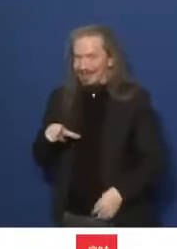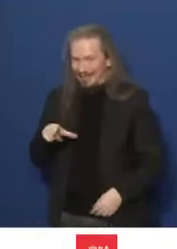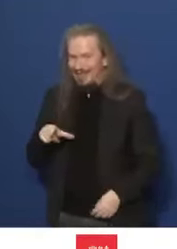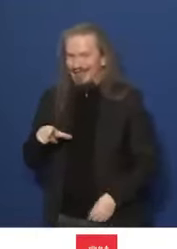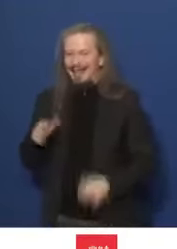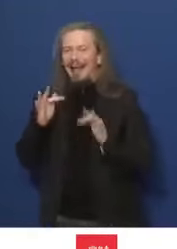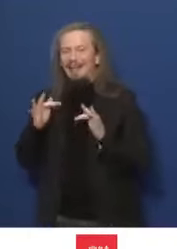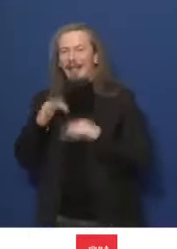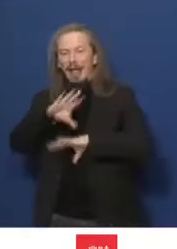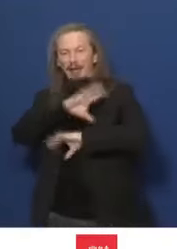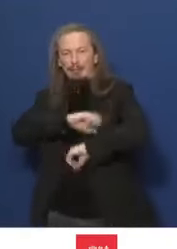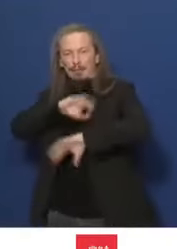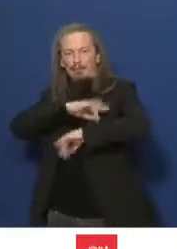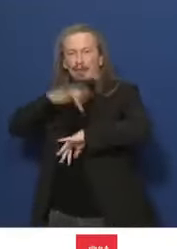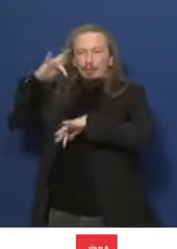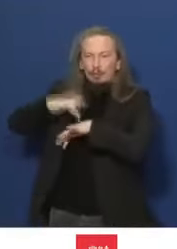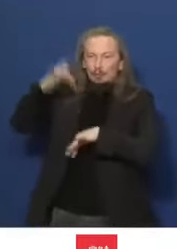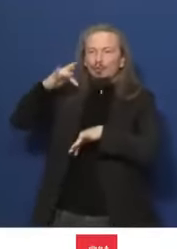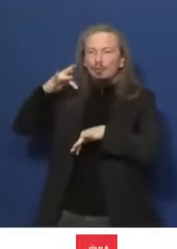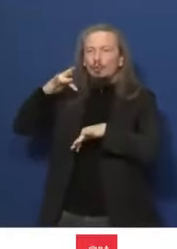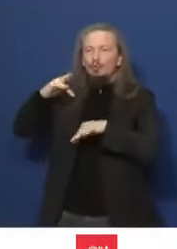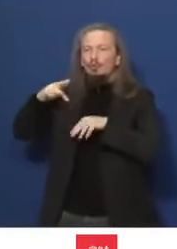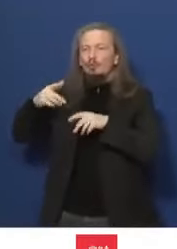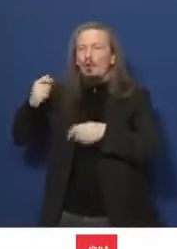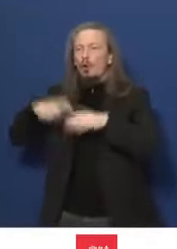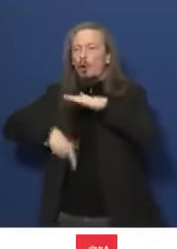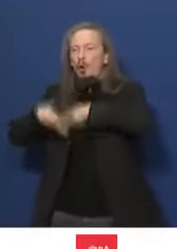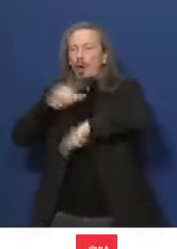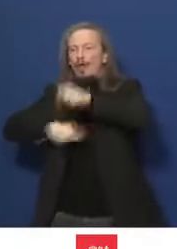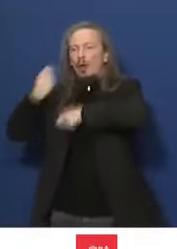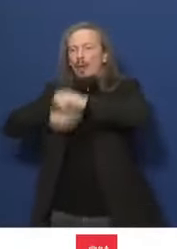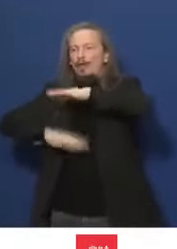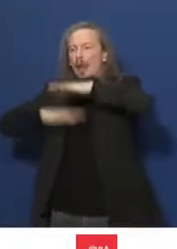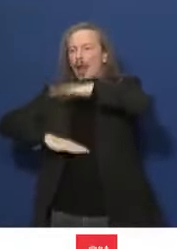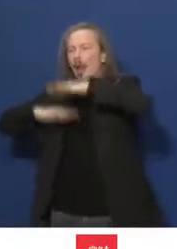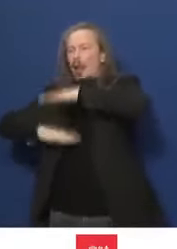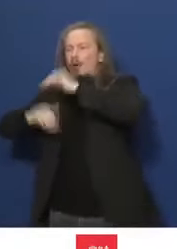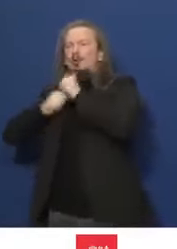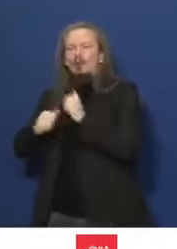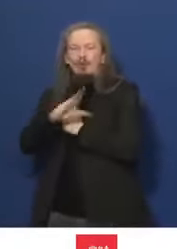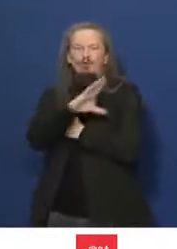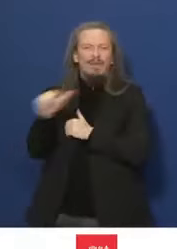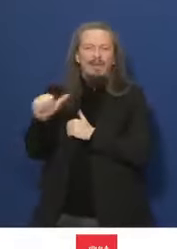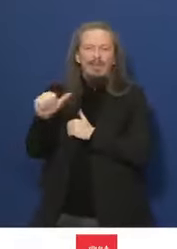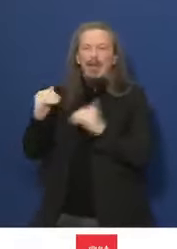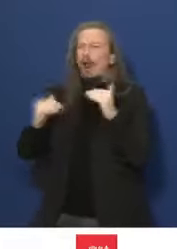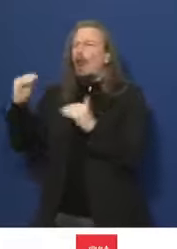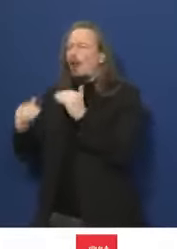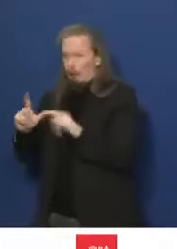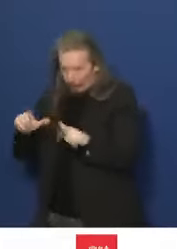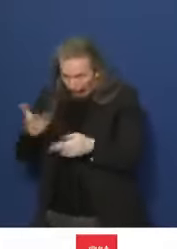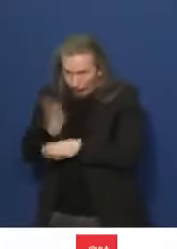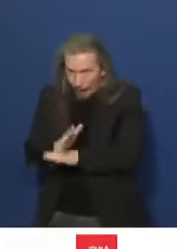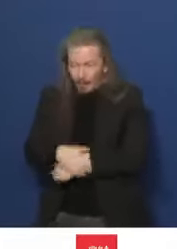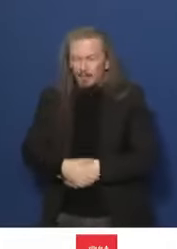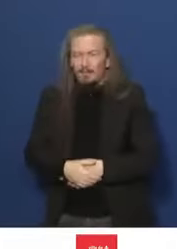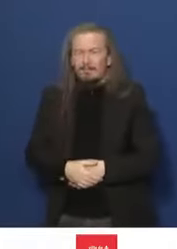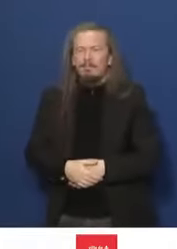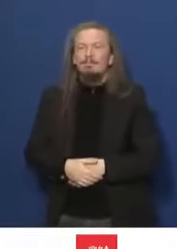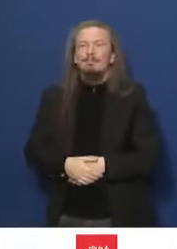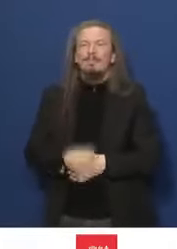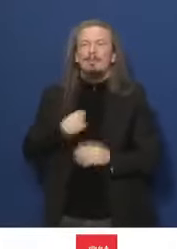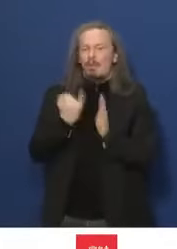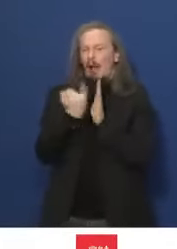de l'expérimentation de la modulation des loyers commerciaux en fonction du chiffre d'affaires. Il y a la question de la refonte de l'indice des